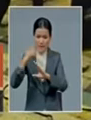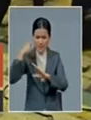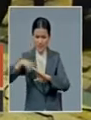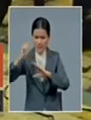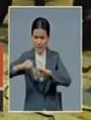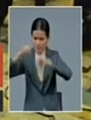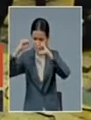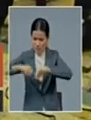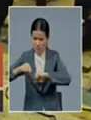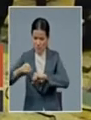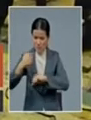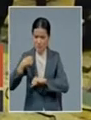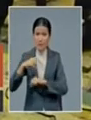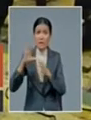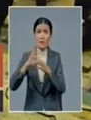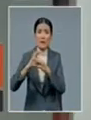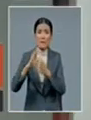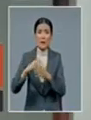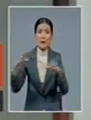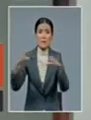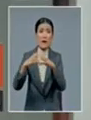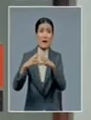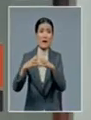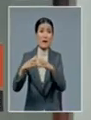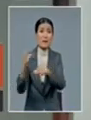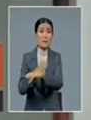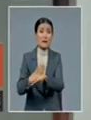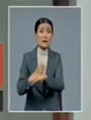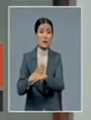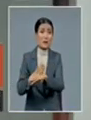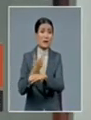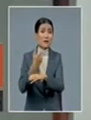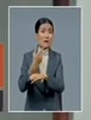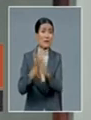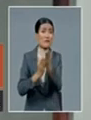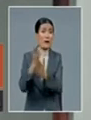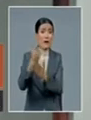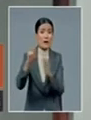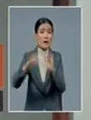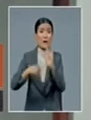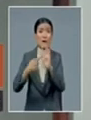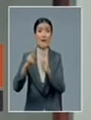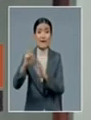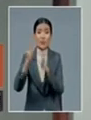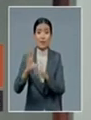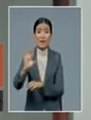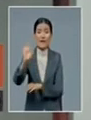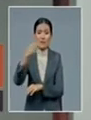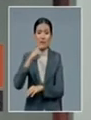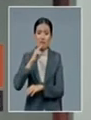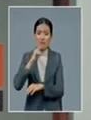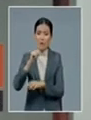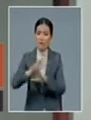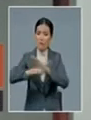ที่เพิกถอนการพิจารณาโทษแกนนำพรรคฝ่ายค้าน9คนและให้ปล่อยตัวจากเรือนจำนั้นเป็นโมฆะครั้งแรกนี้15